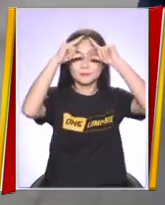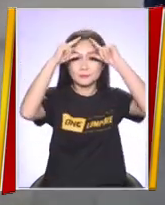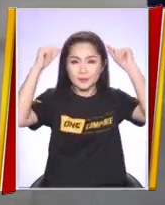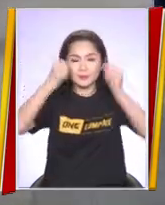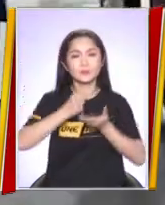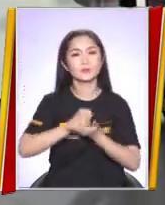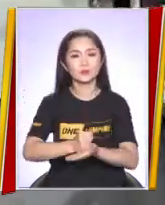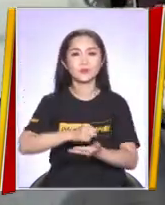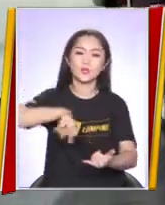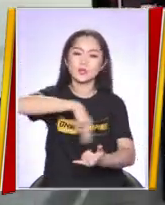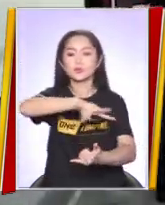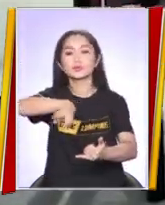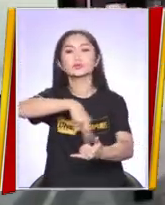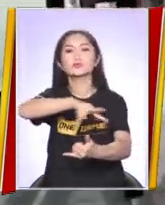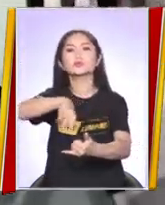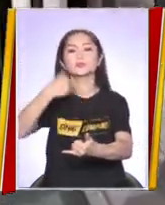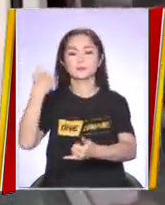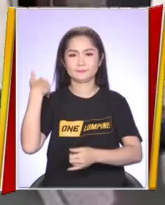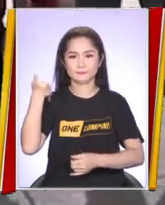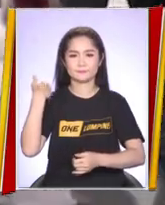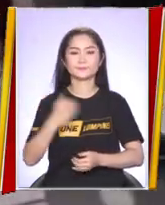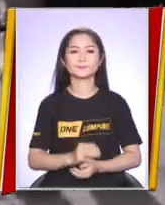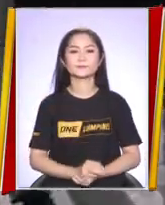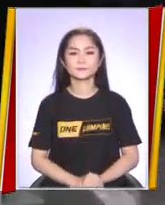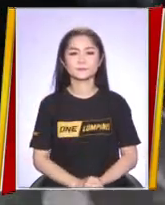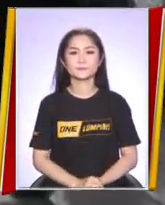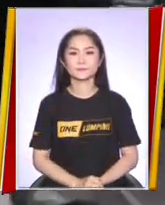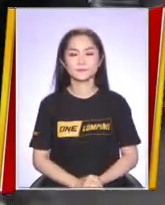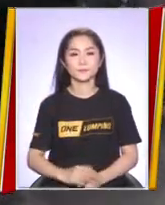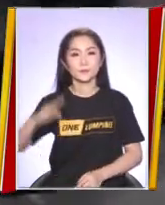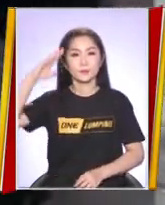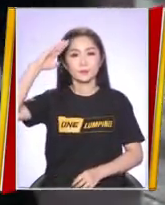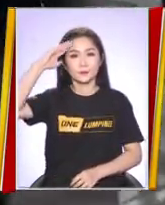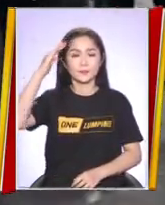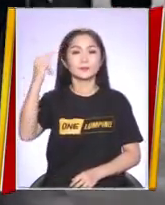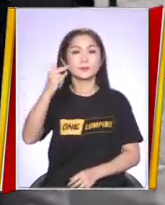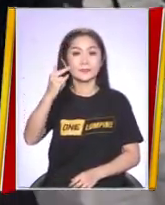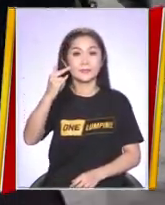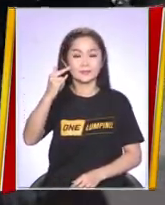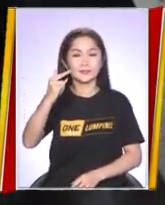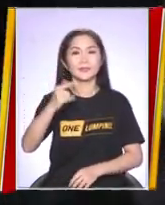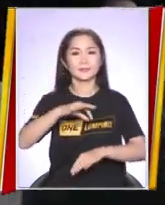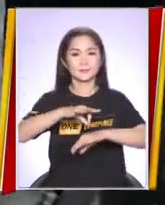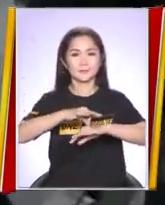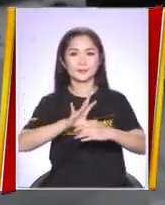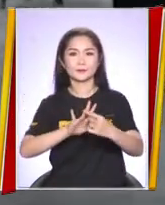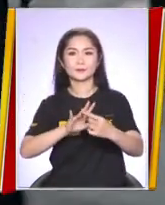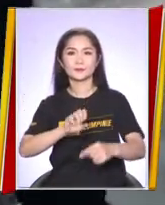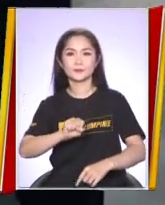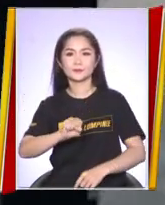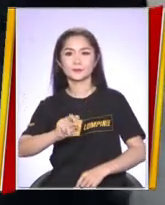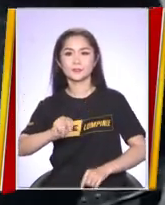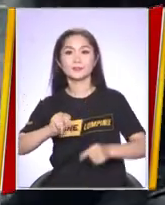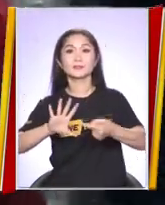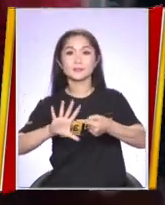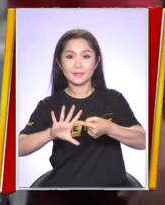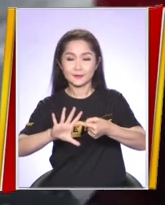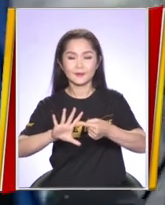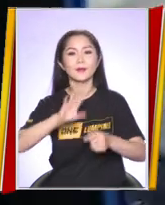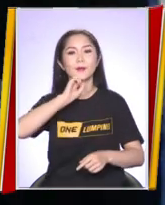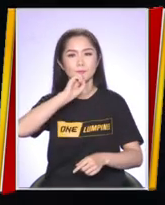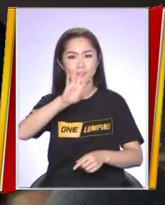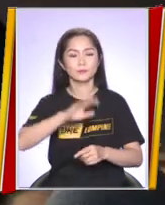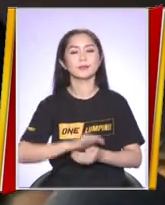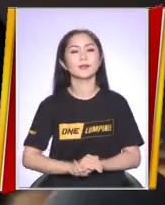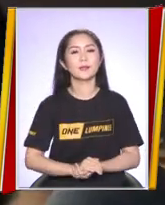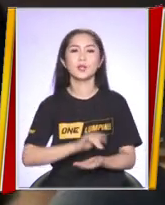ด้านสุขภาพตลอดการเดินทางครับ พลอากาศเอกณรงค์อินทชาติเสนาธิการทหารอากาศก็เปิดเผยนะคะว่าสำหรับภารกิจครั้งนี้เป็นเที่ยว